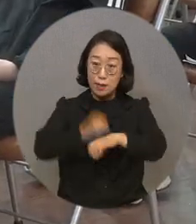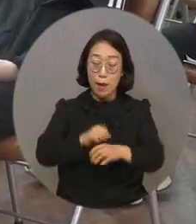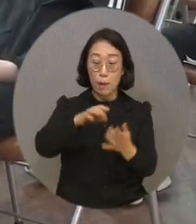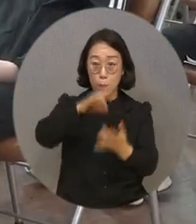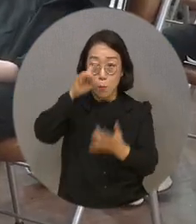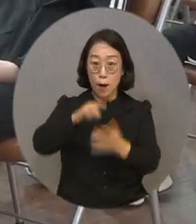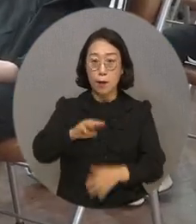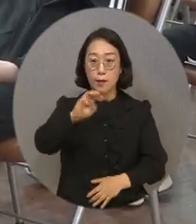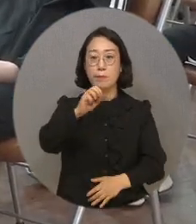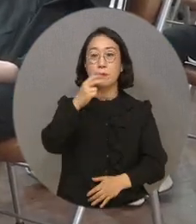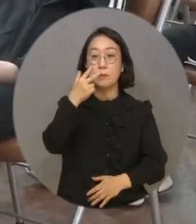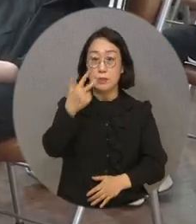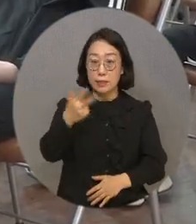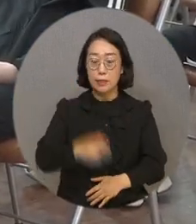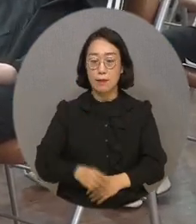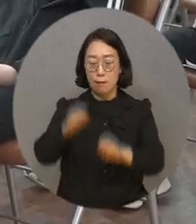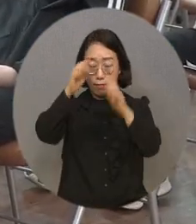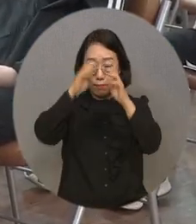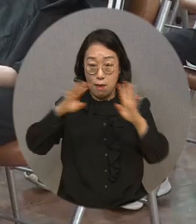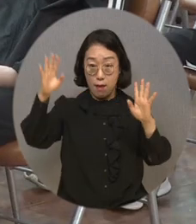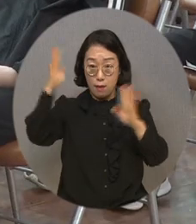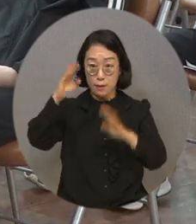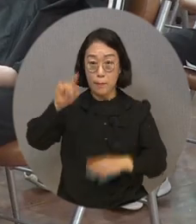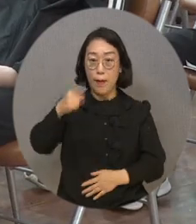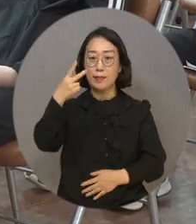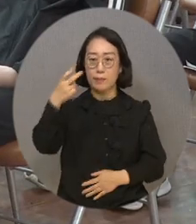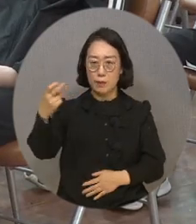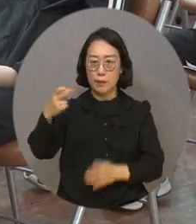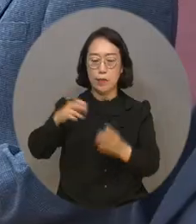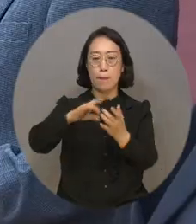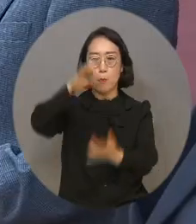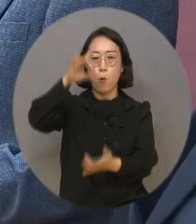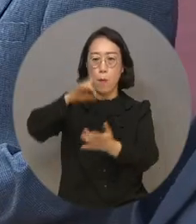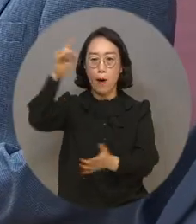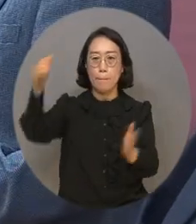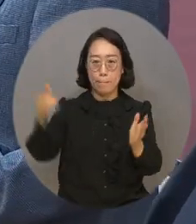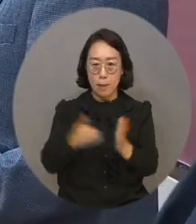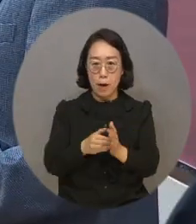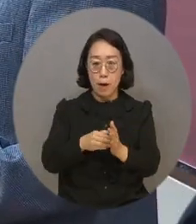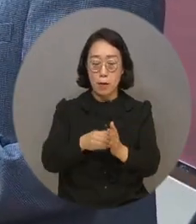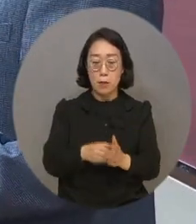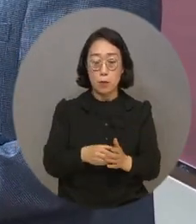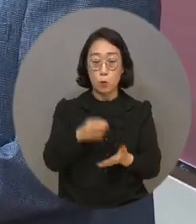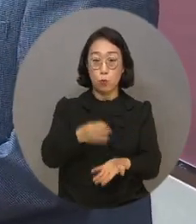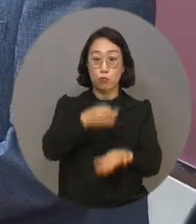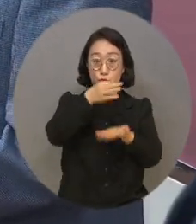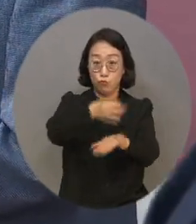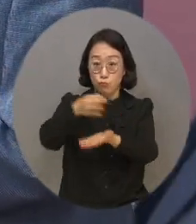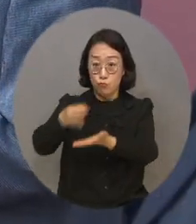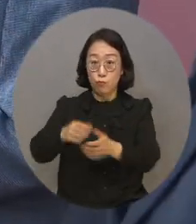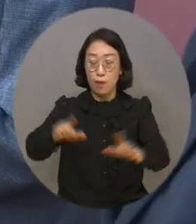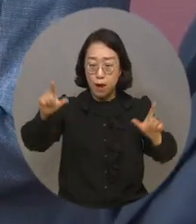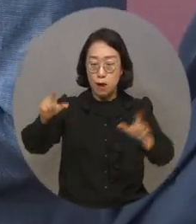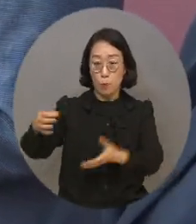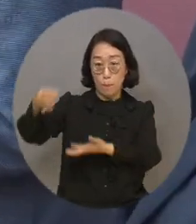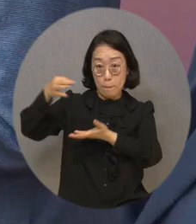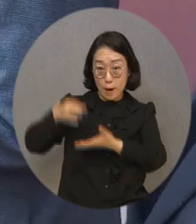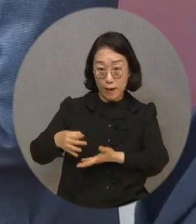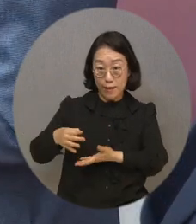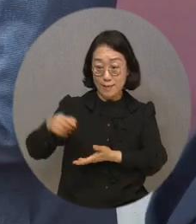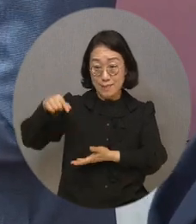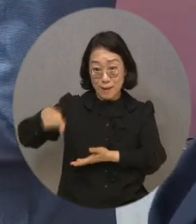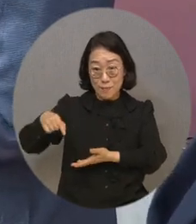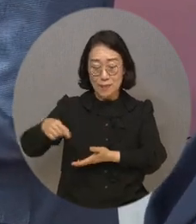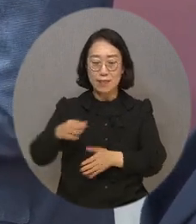초중고생 37명, 대학생 112명이 선발됐습니다. 올해 수여식은 장학금 기탁자가 장학생들에게